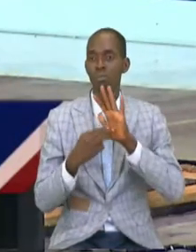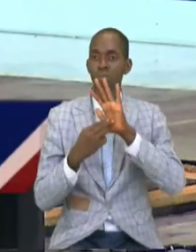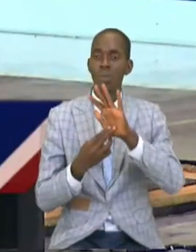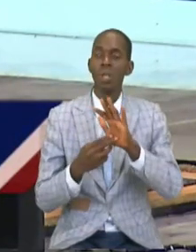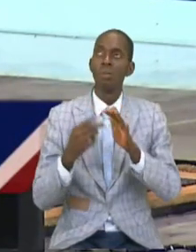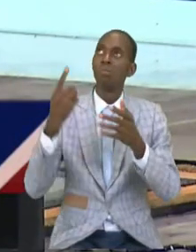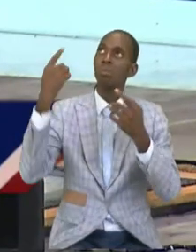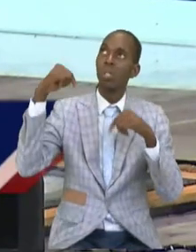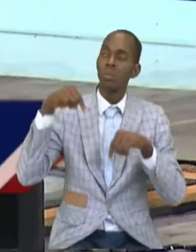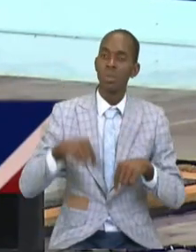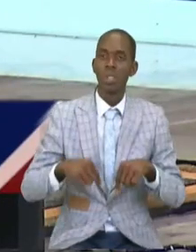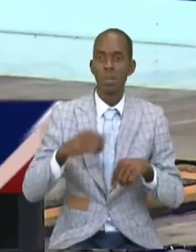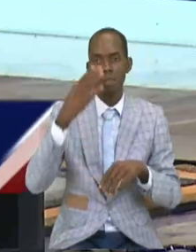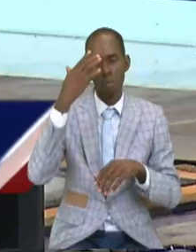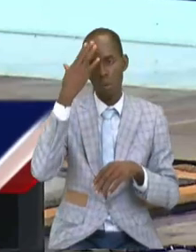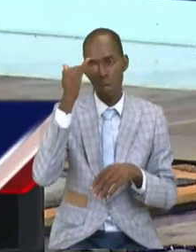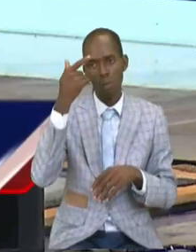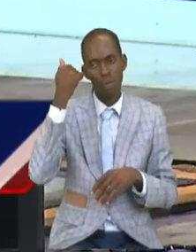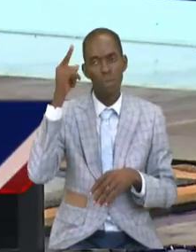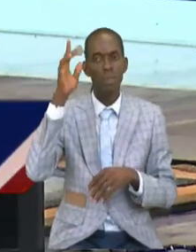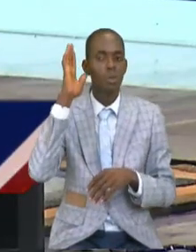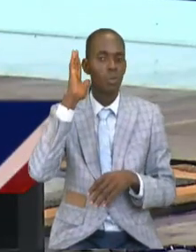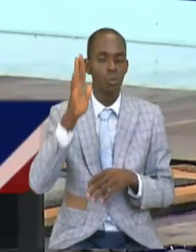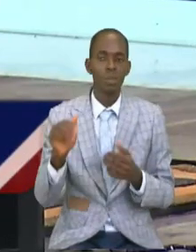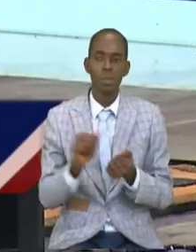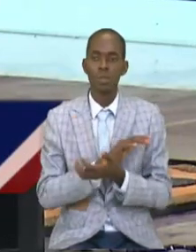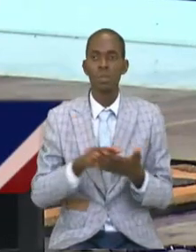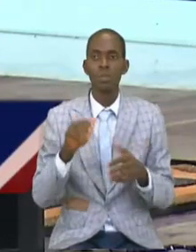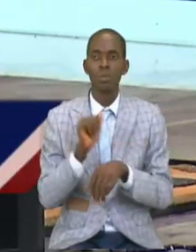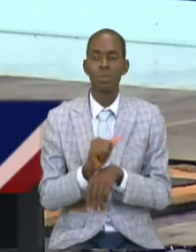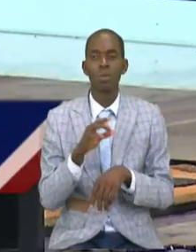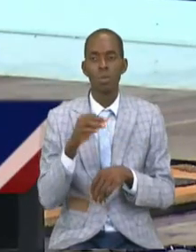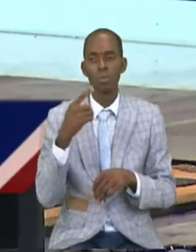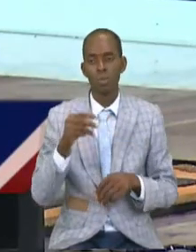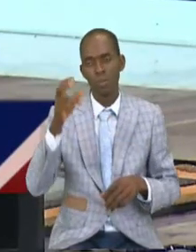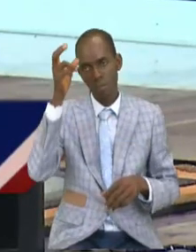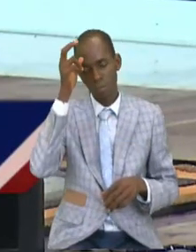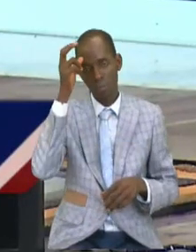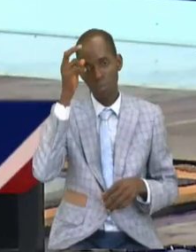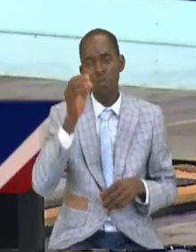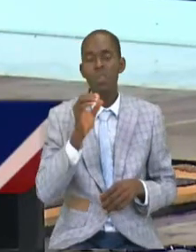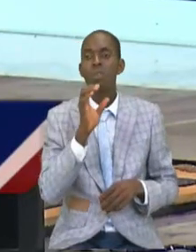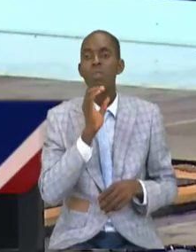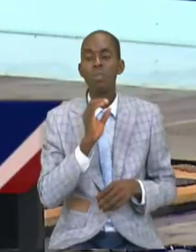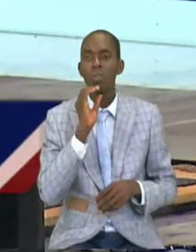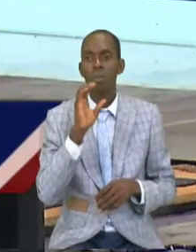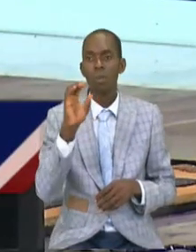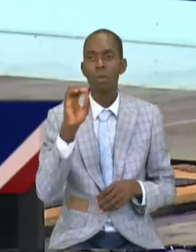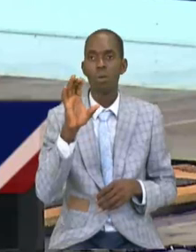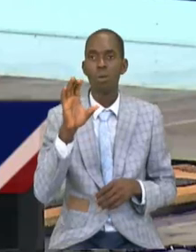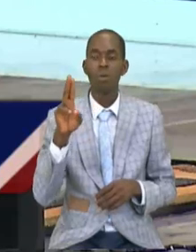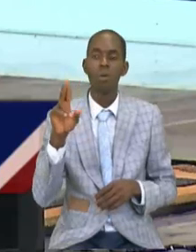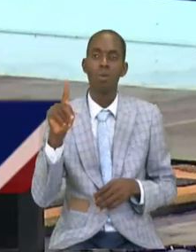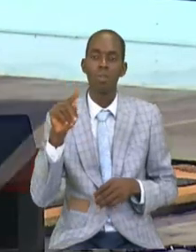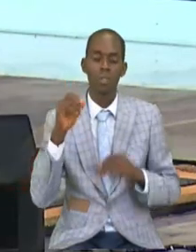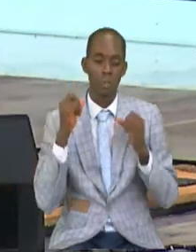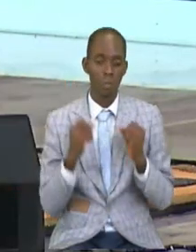détruire les œuvres du diable. Le pouvoir occulte est l'œuvre du